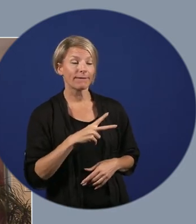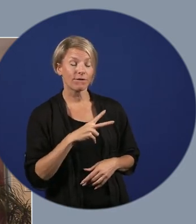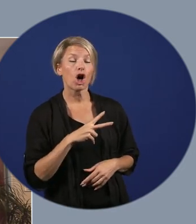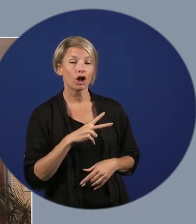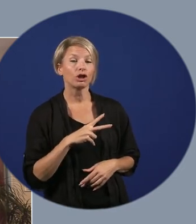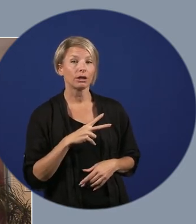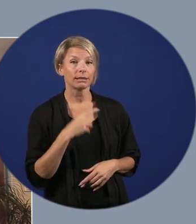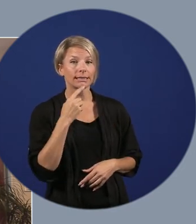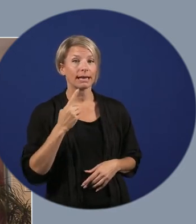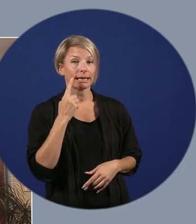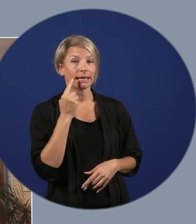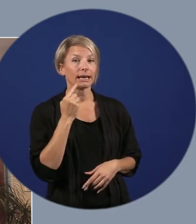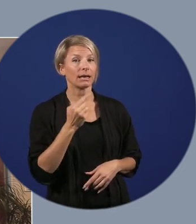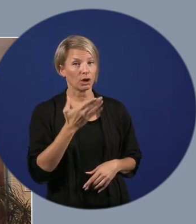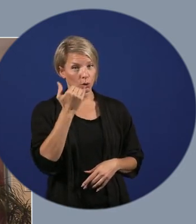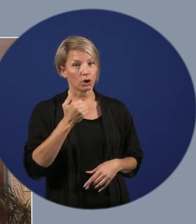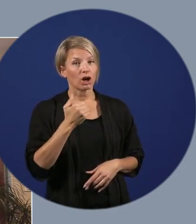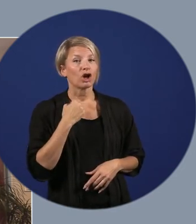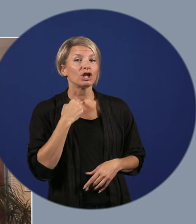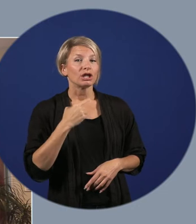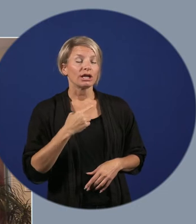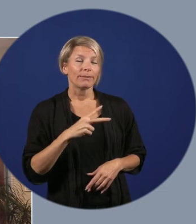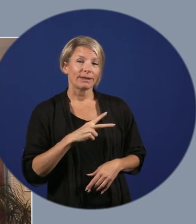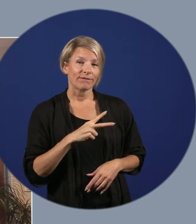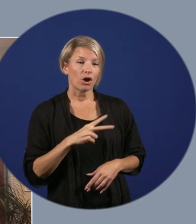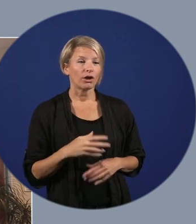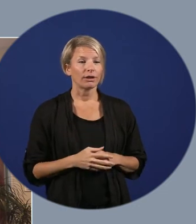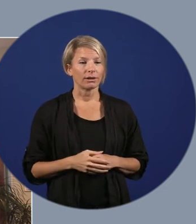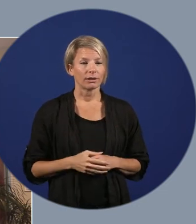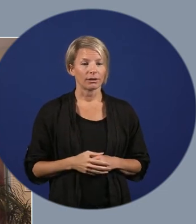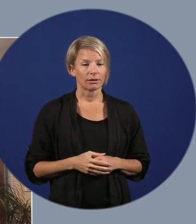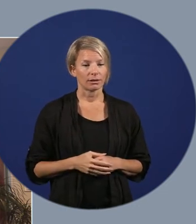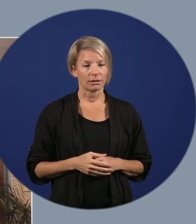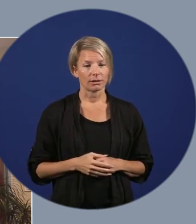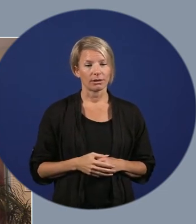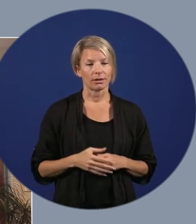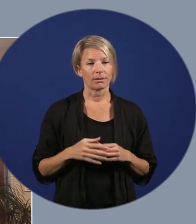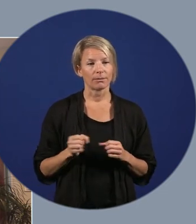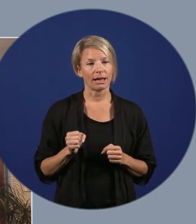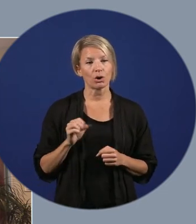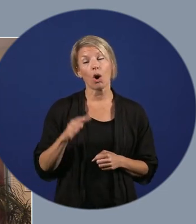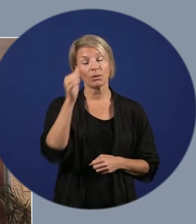och ja. Mm. Sen också, bara gymnasiet hade fått bestämma, hade det inte varit demokrati så.